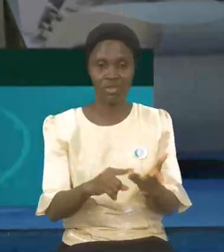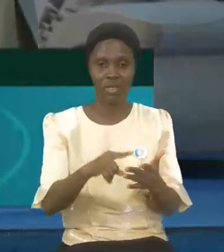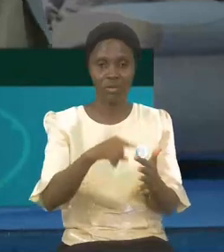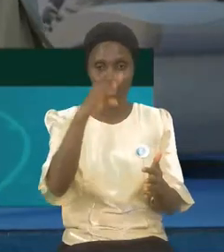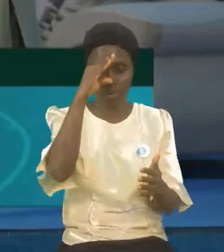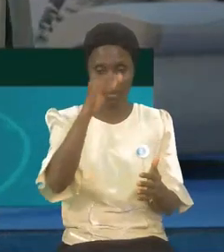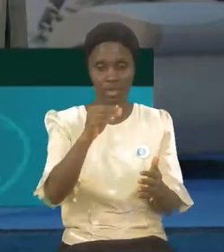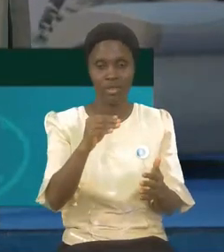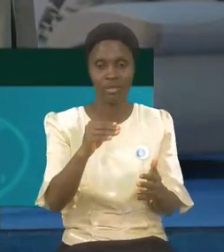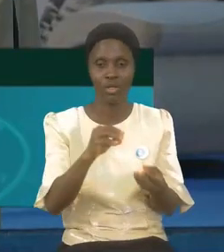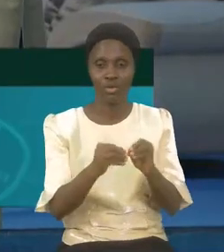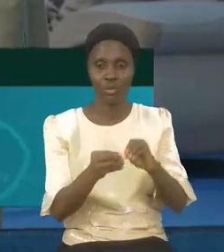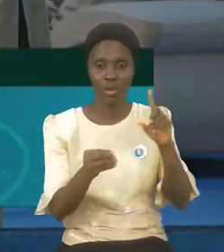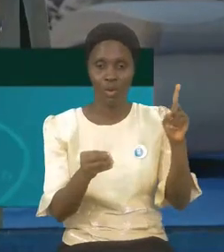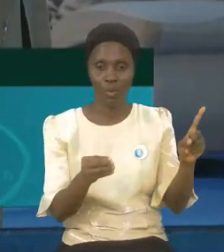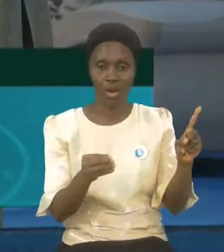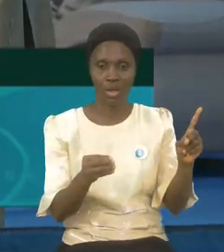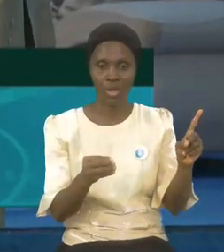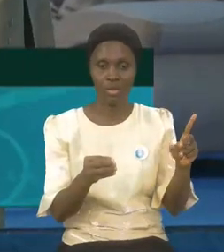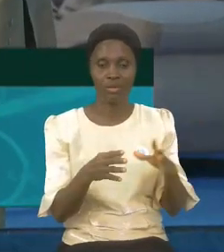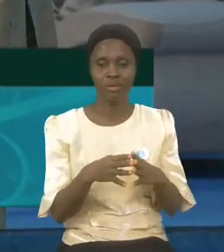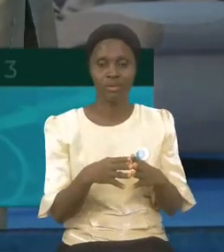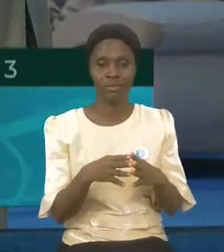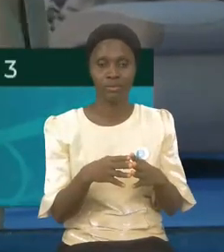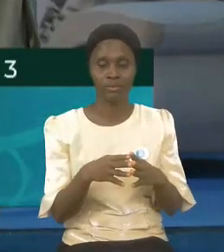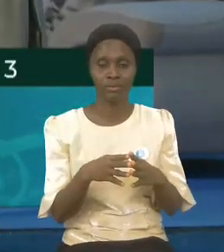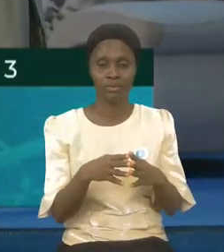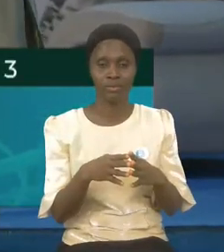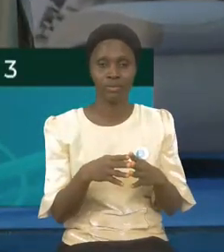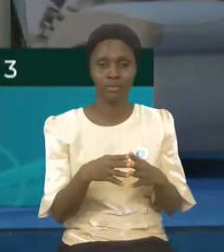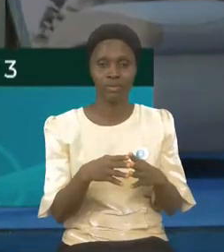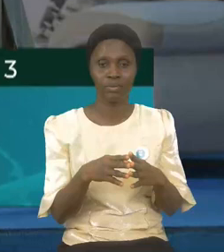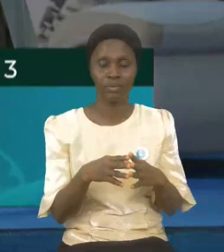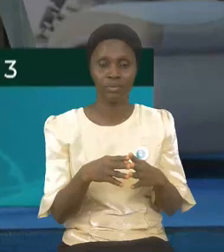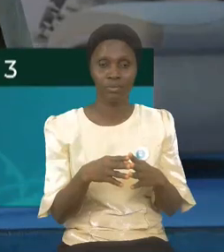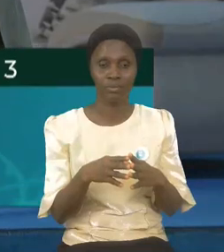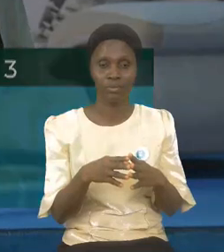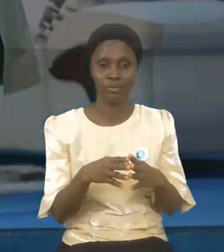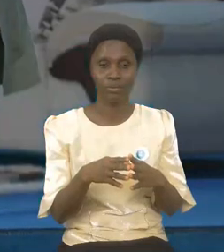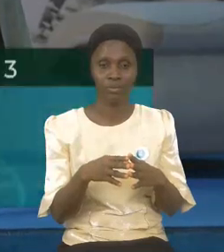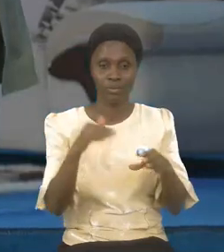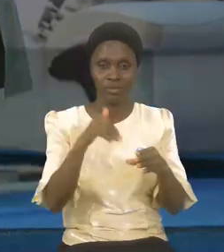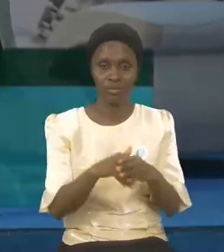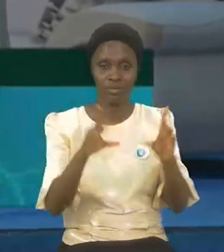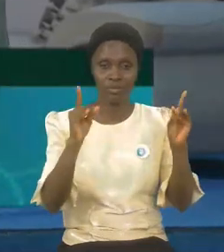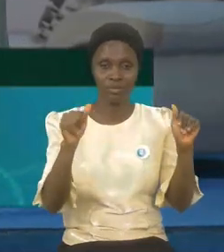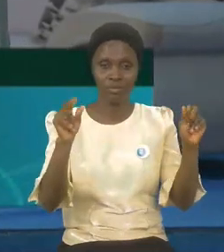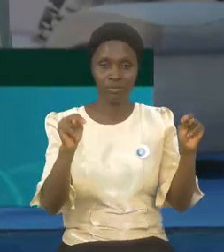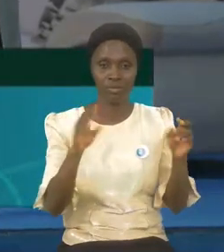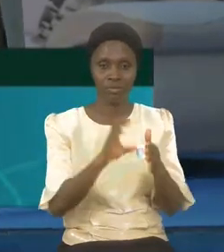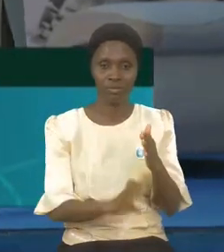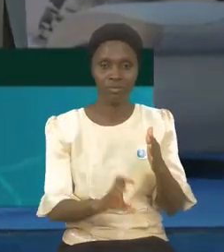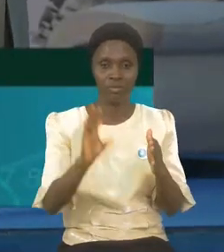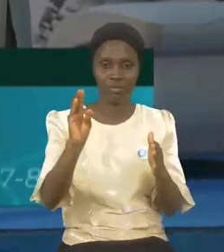1 ici, c'est le défi et la damnation de l'homme du péché. Voyons Daniel